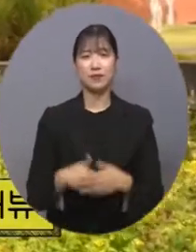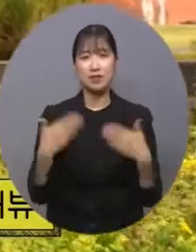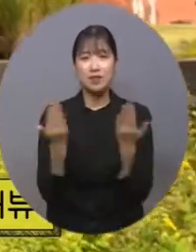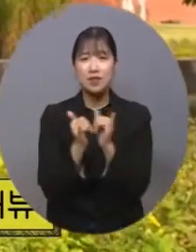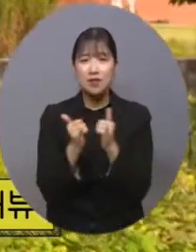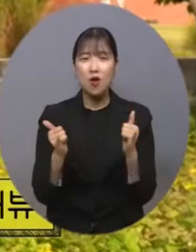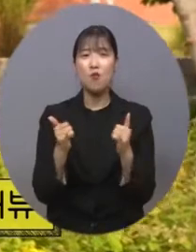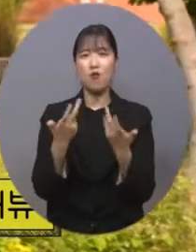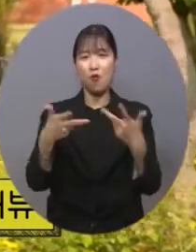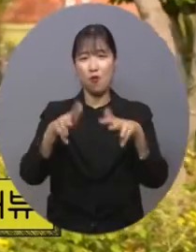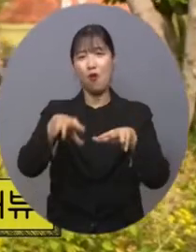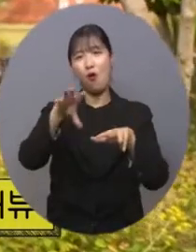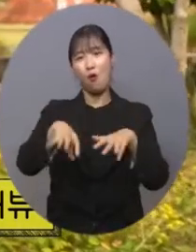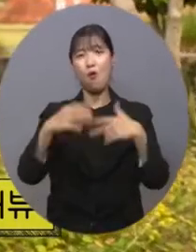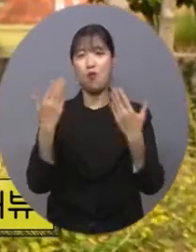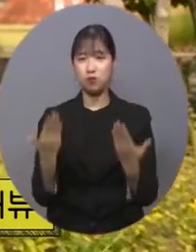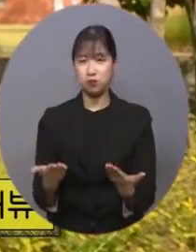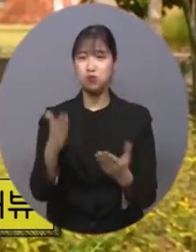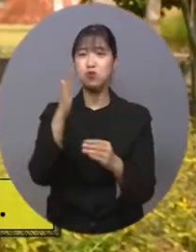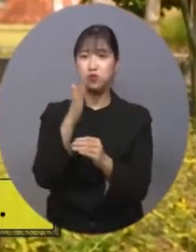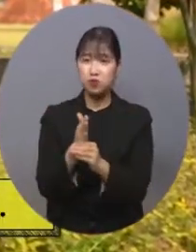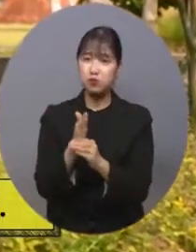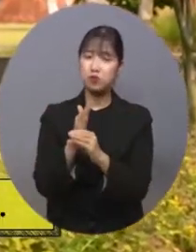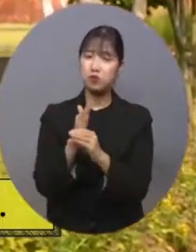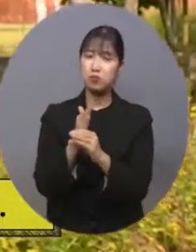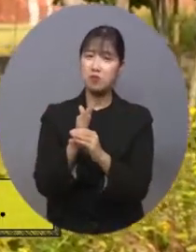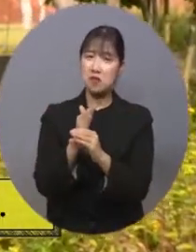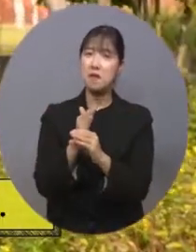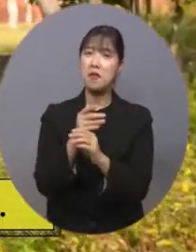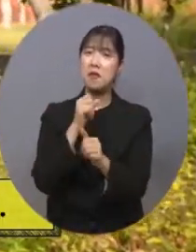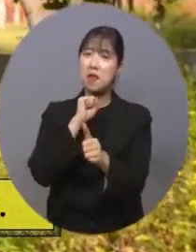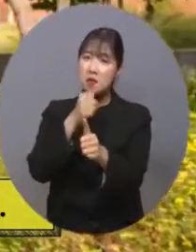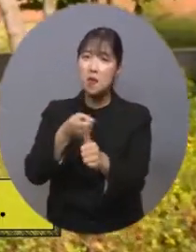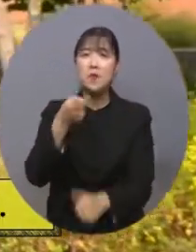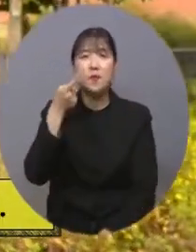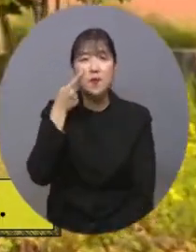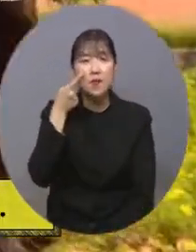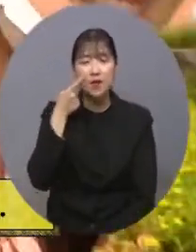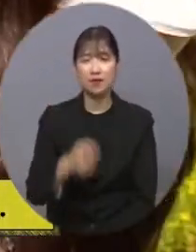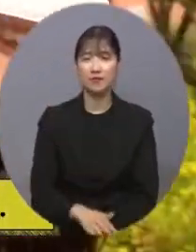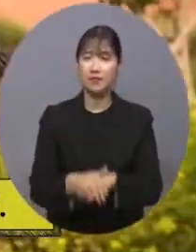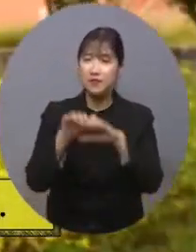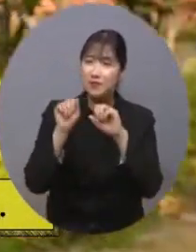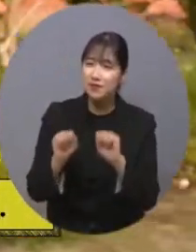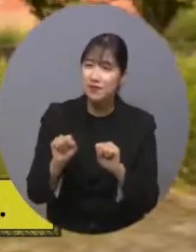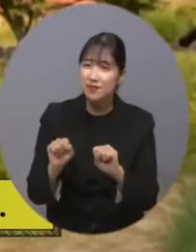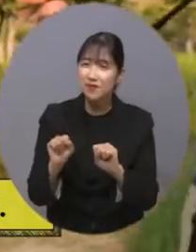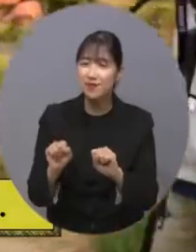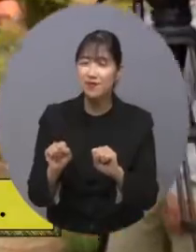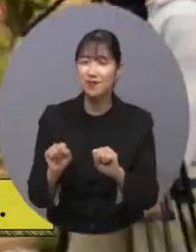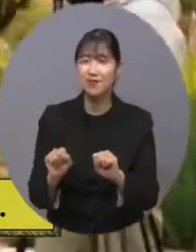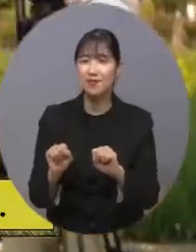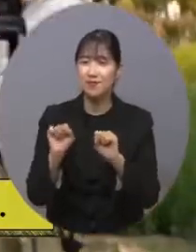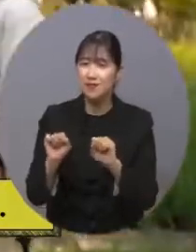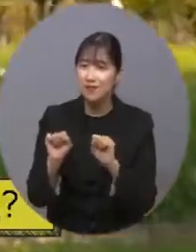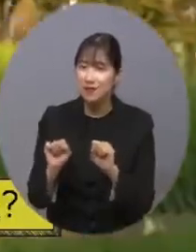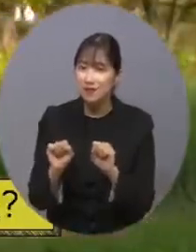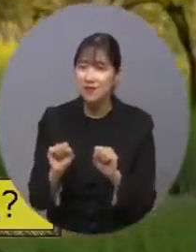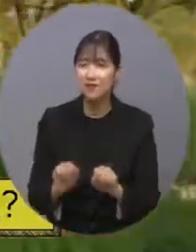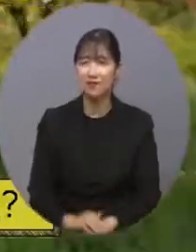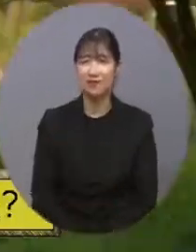직원분들께서 정원에서 쉬고 계시는데 한번 인터뷰 진행해 보도록 하겠습니다. 안녕하세요.